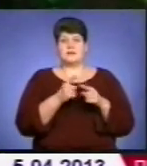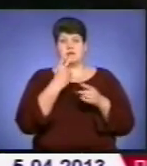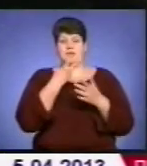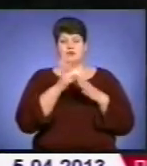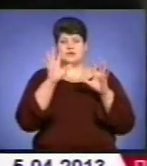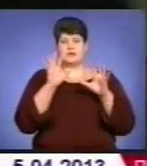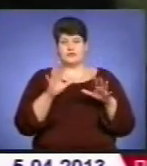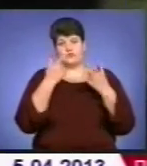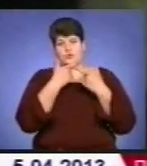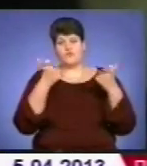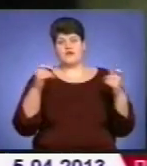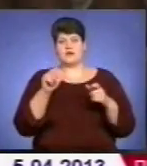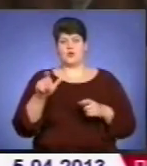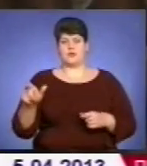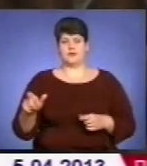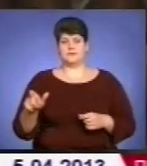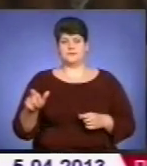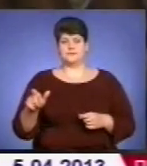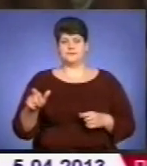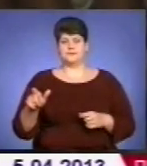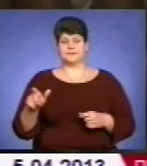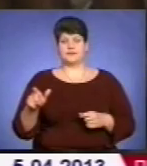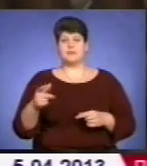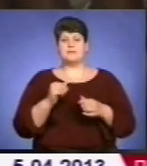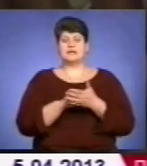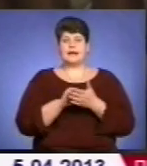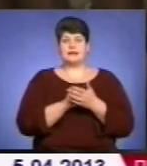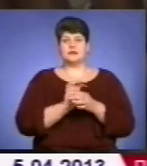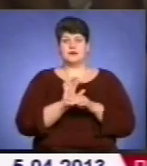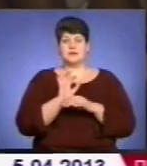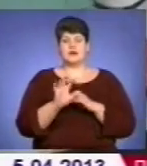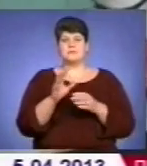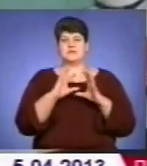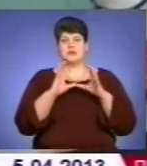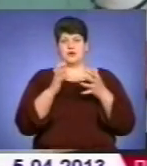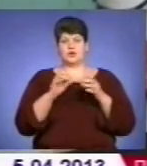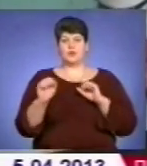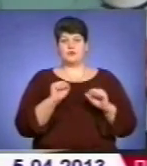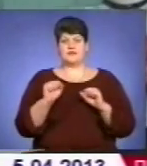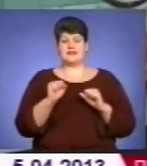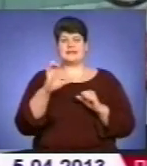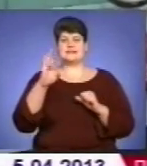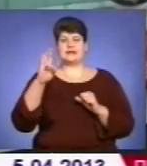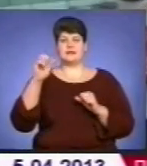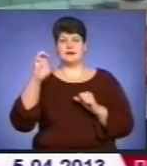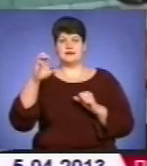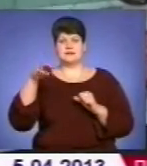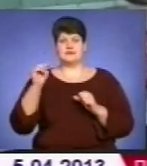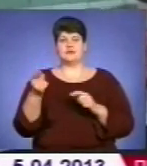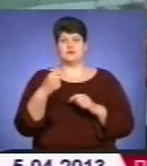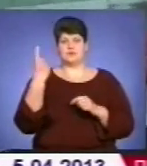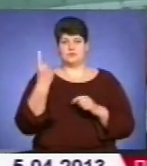метою інформування споживача. Матеріали по даному факту направлені до міжрайонного управління санепідемслужби у Тернопільській